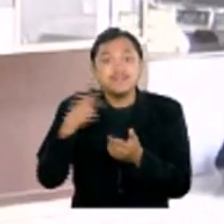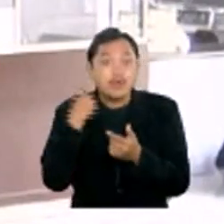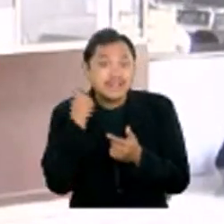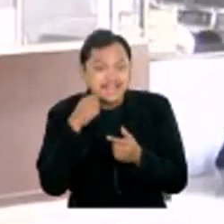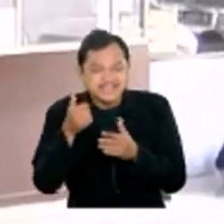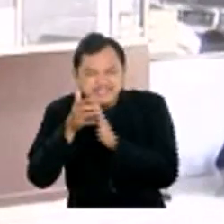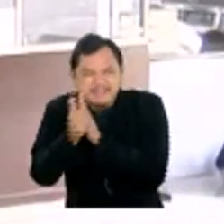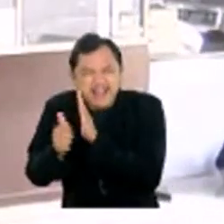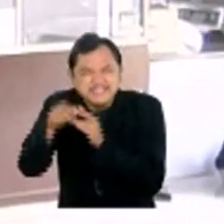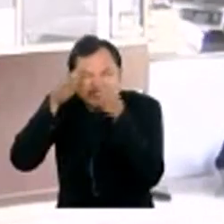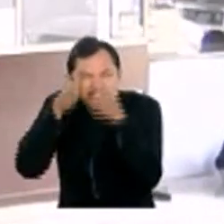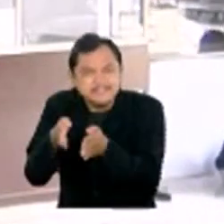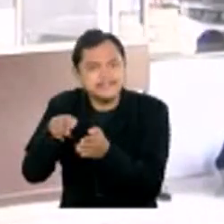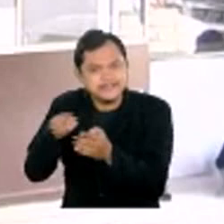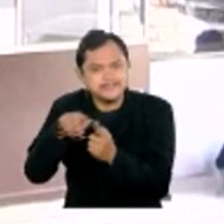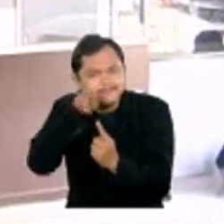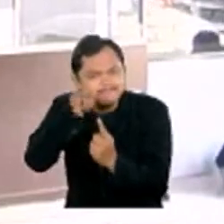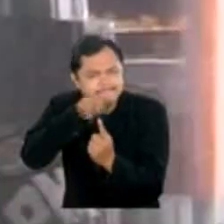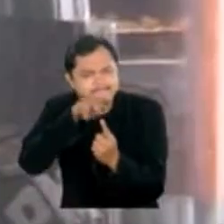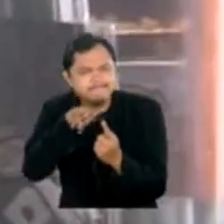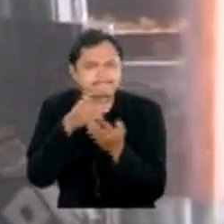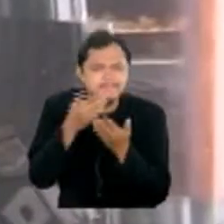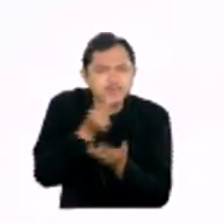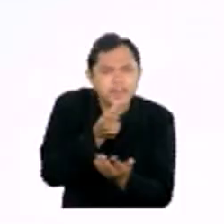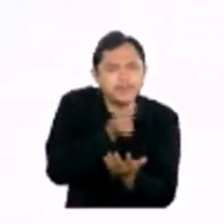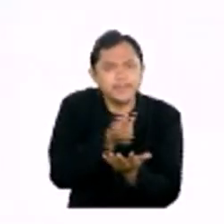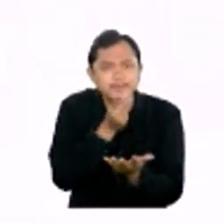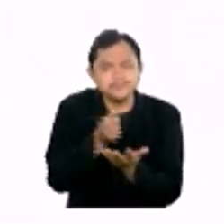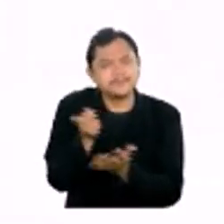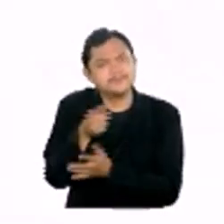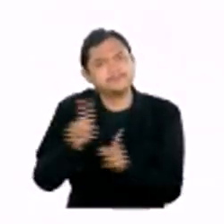serta didampingi oleh dokter dari KPK.